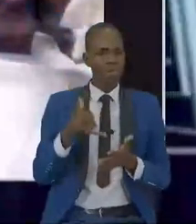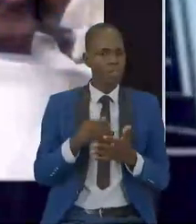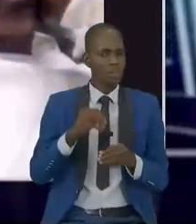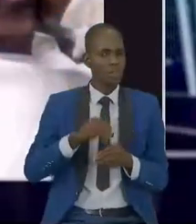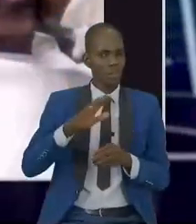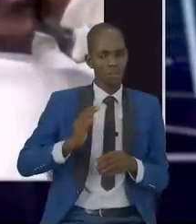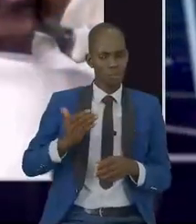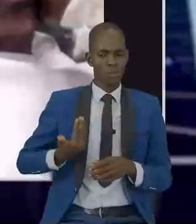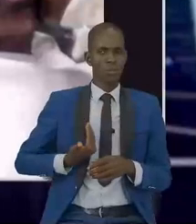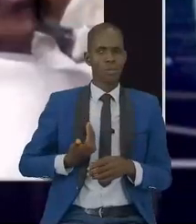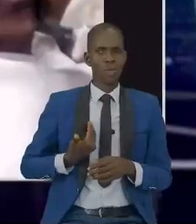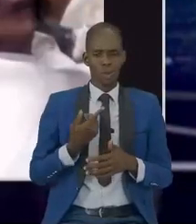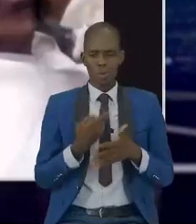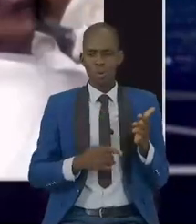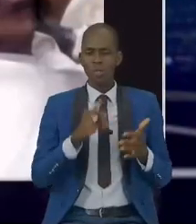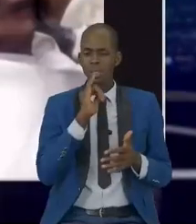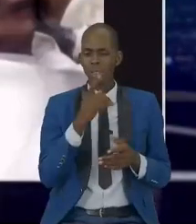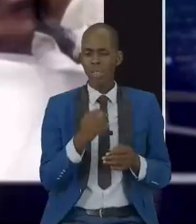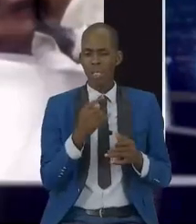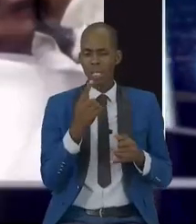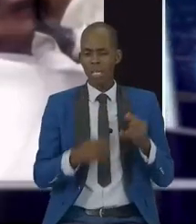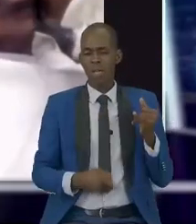Et vous l'éprouvez dans votre âme.